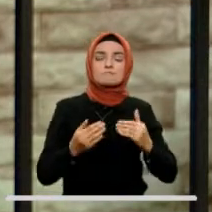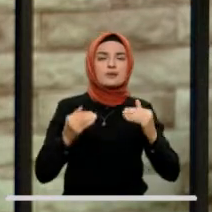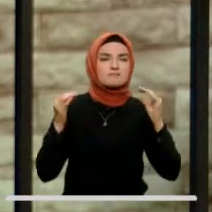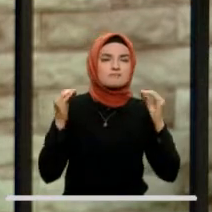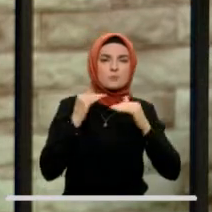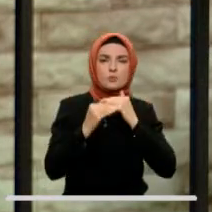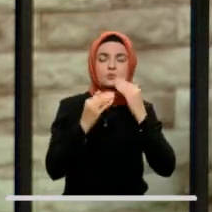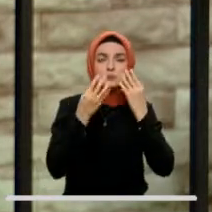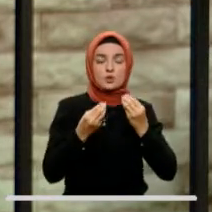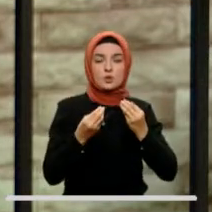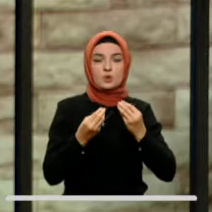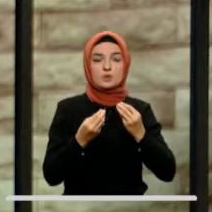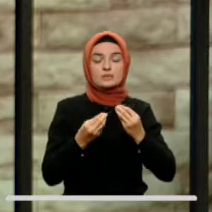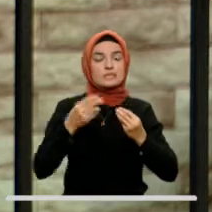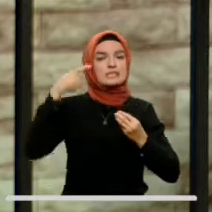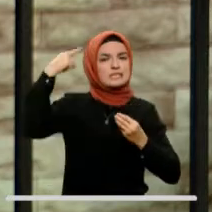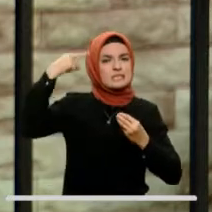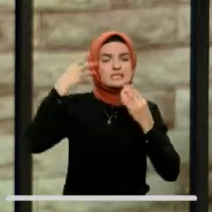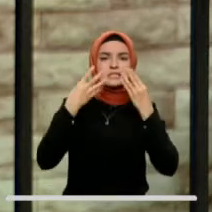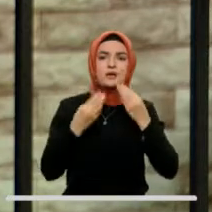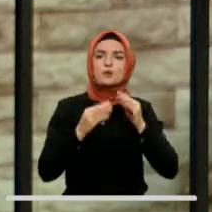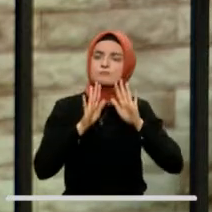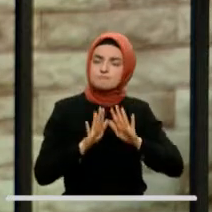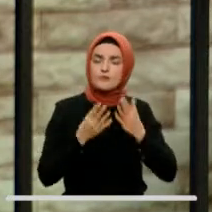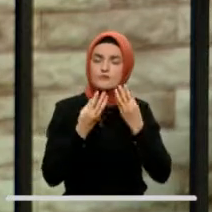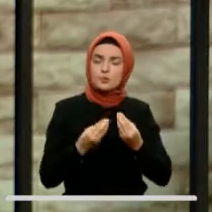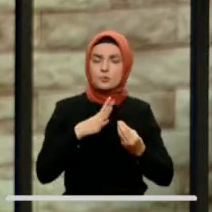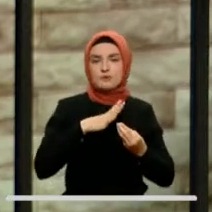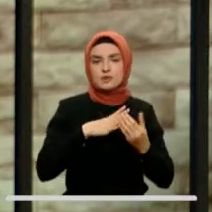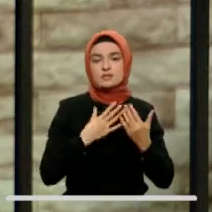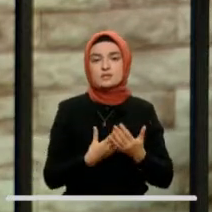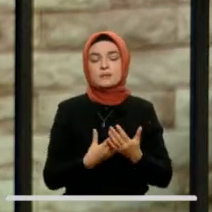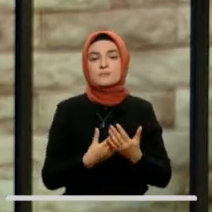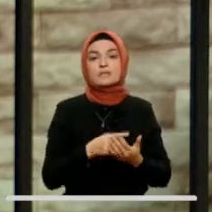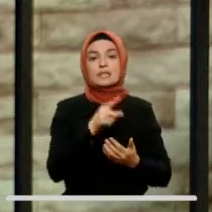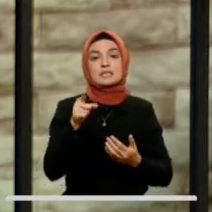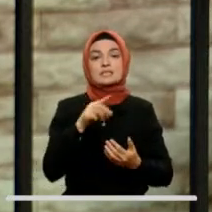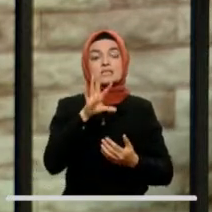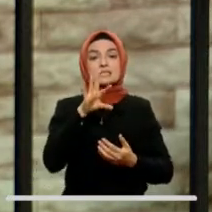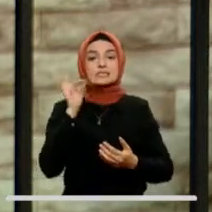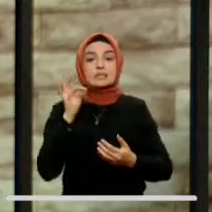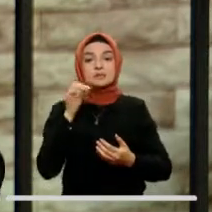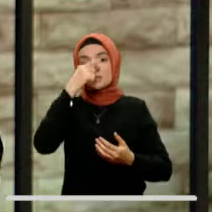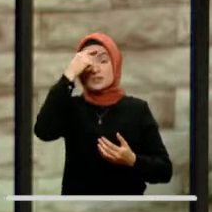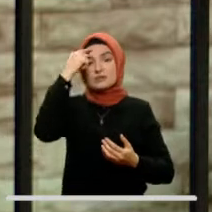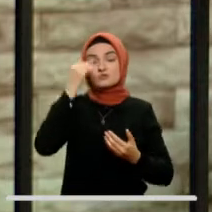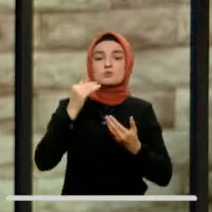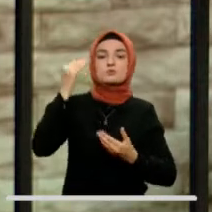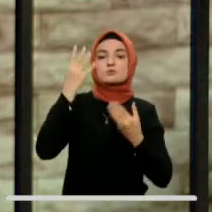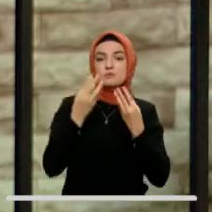yeterlilik, bunlara zihinsel anlamdaki yeterliliklere sahipseniz sizin seçme şansınız yüksek. Siz zaten